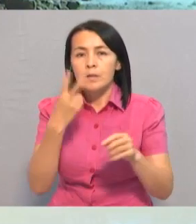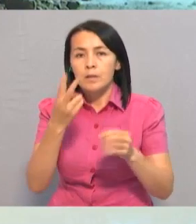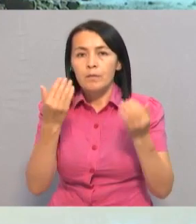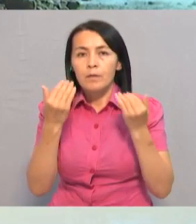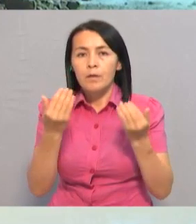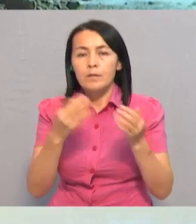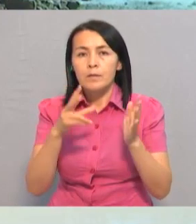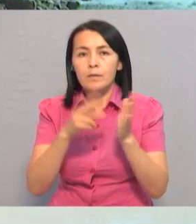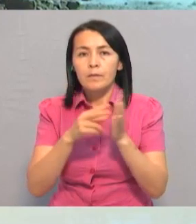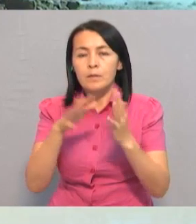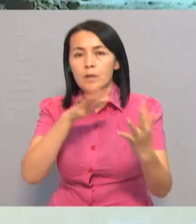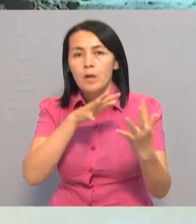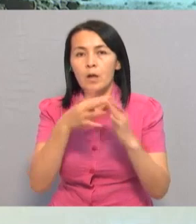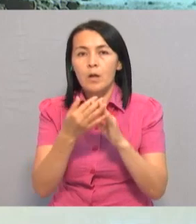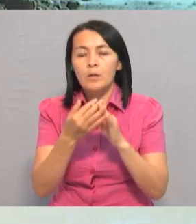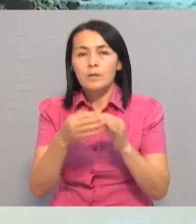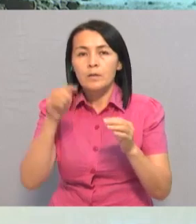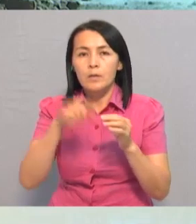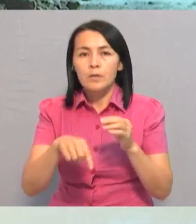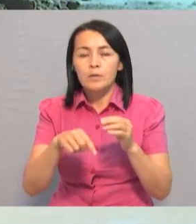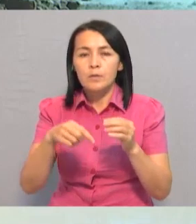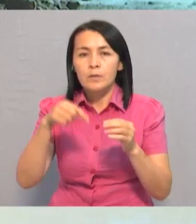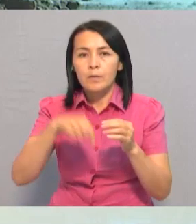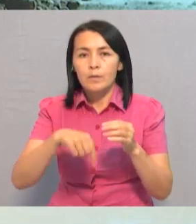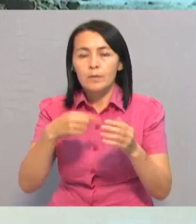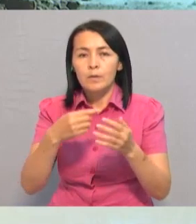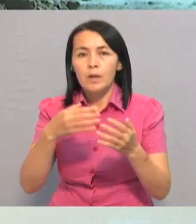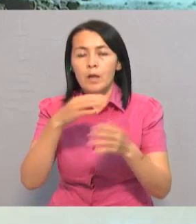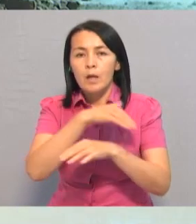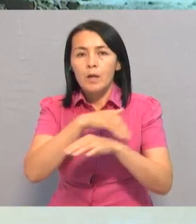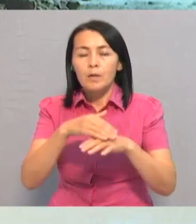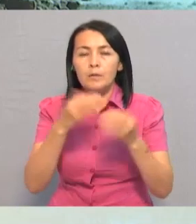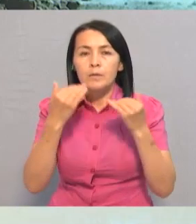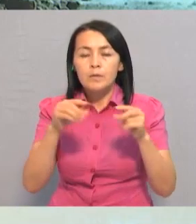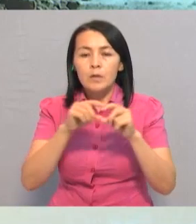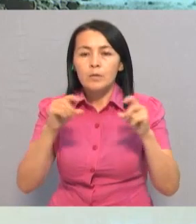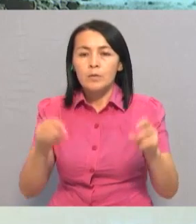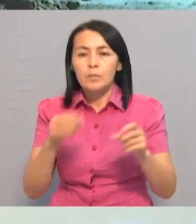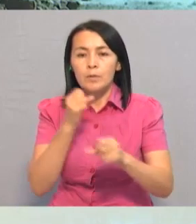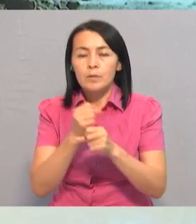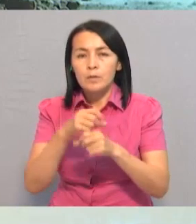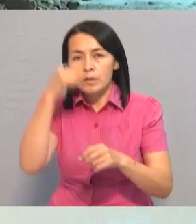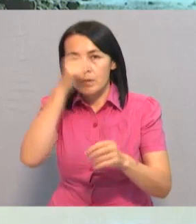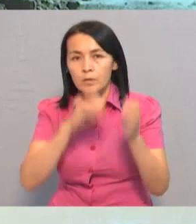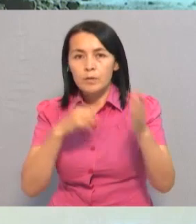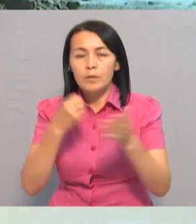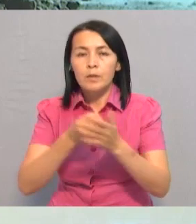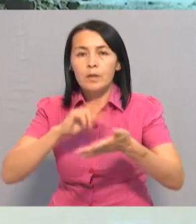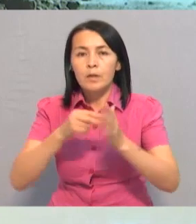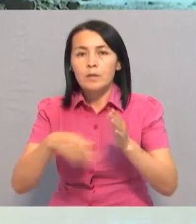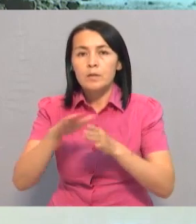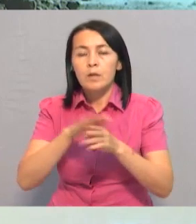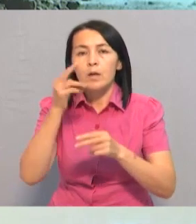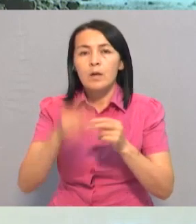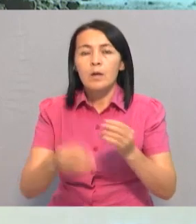А в 8 населенных пунктах прокладываются внутриквартальные канализационные трубы. До конца года планируется полное